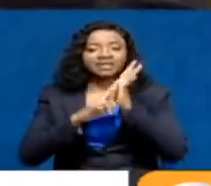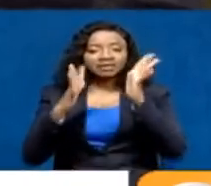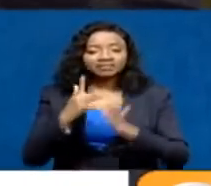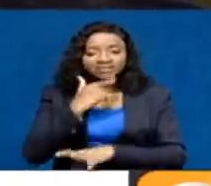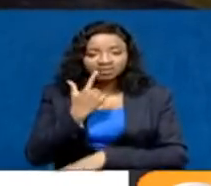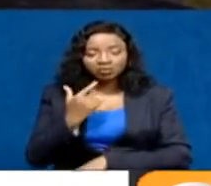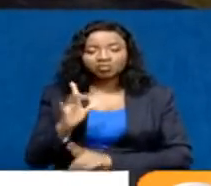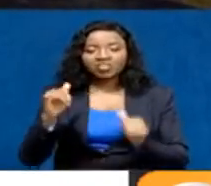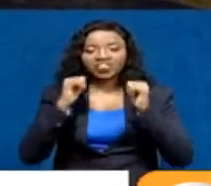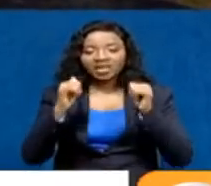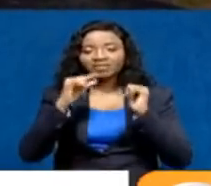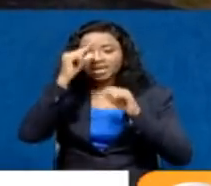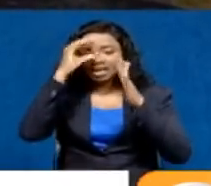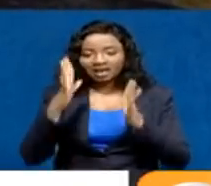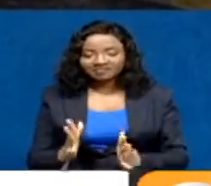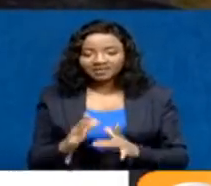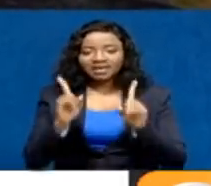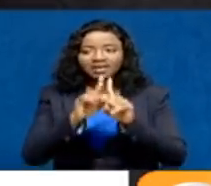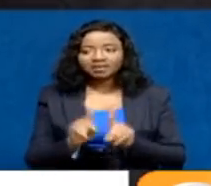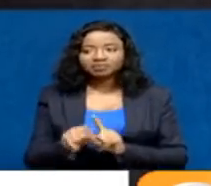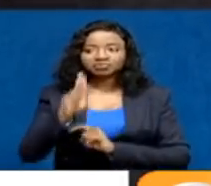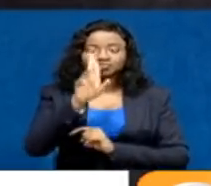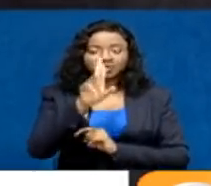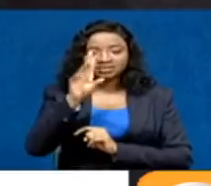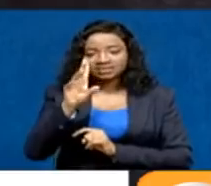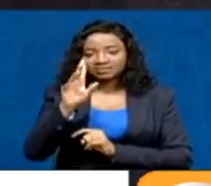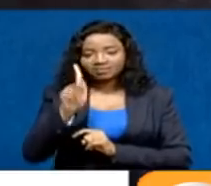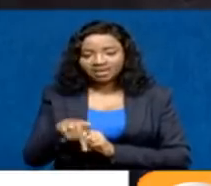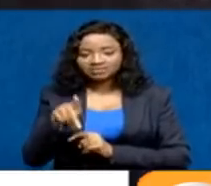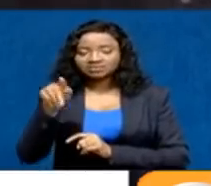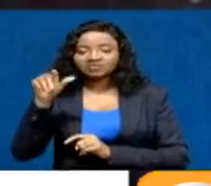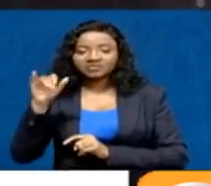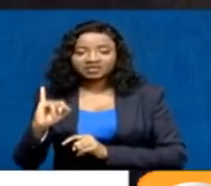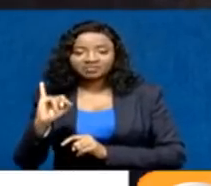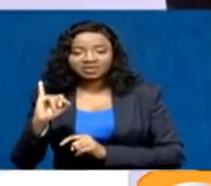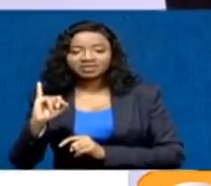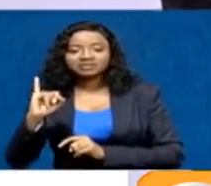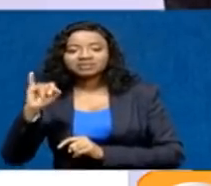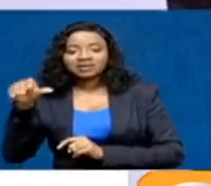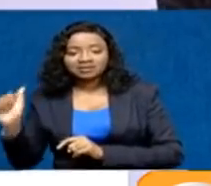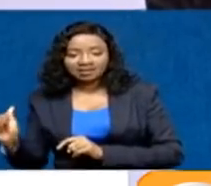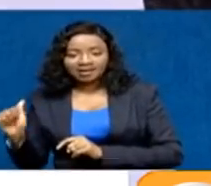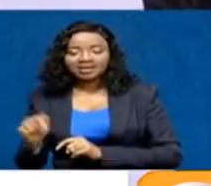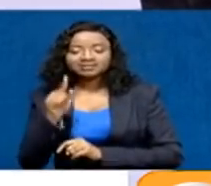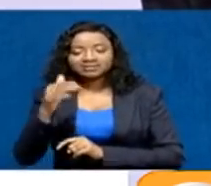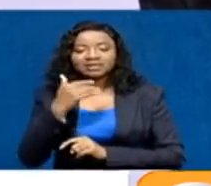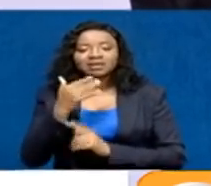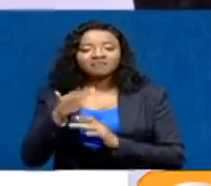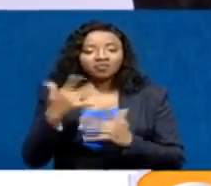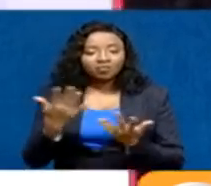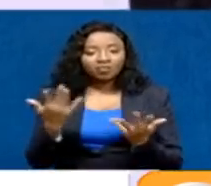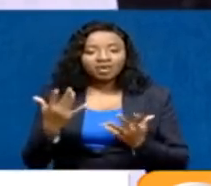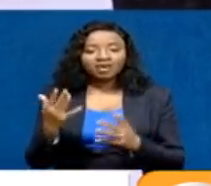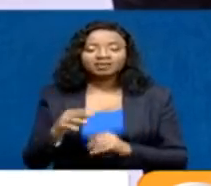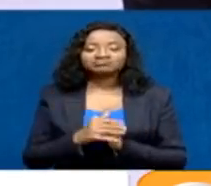kilichowakilishwa na gavana Nyamira Amos Nyaribo na United Party of Independent Alliance UPA kilicho na misingi yake maeneo ya